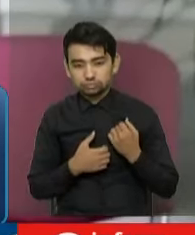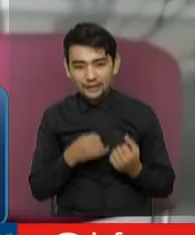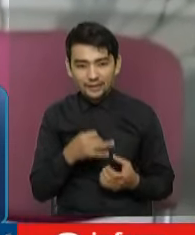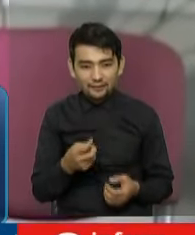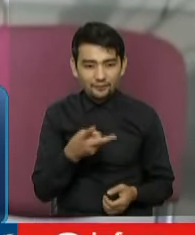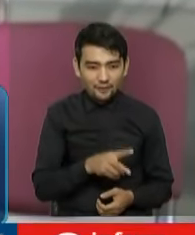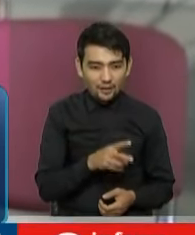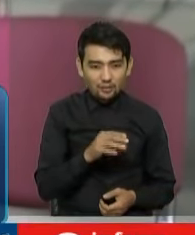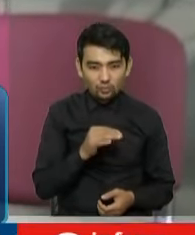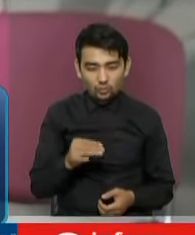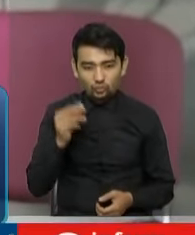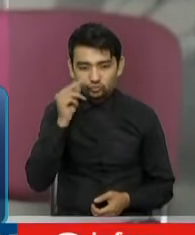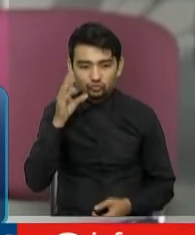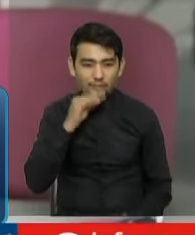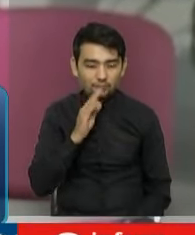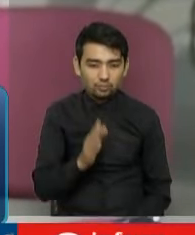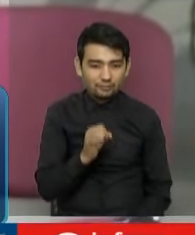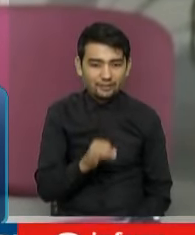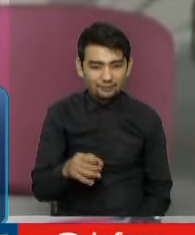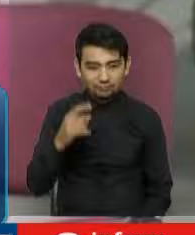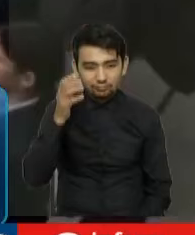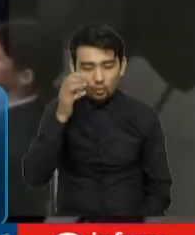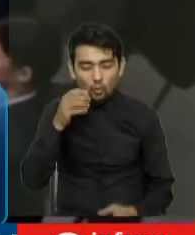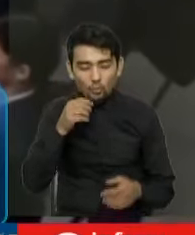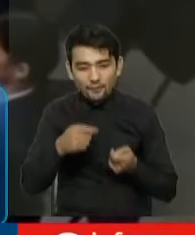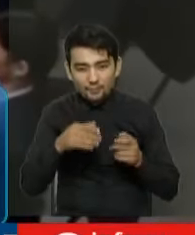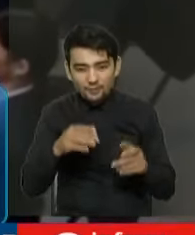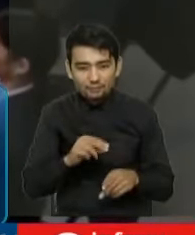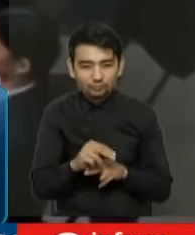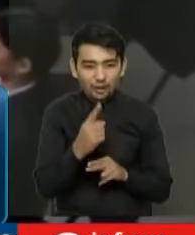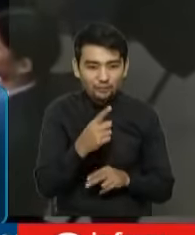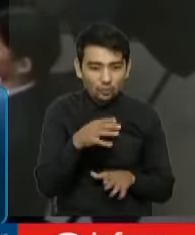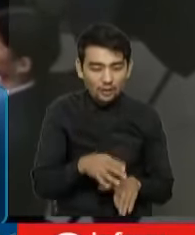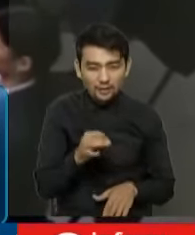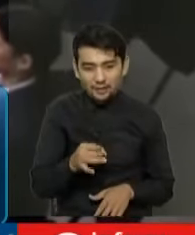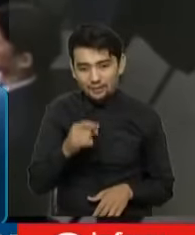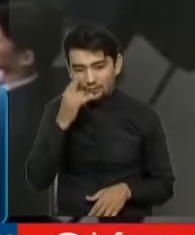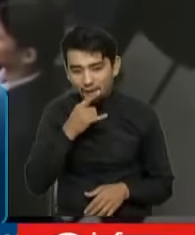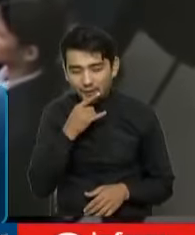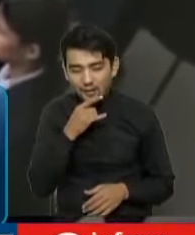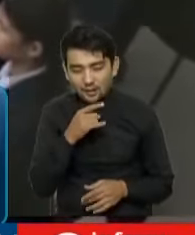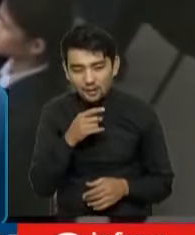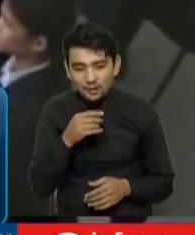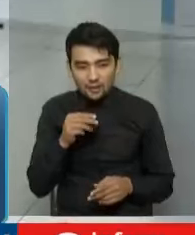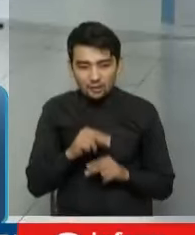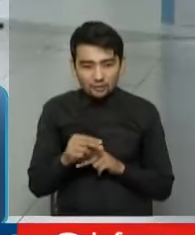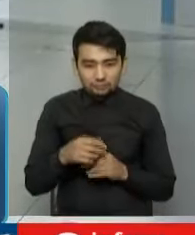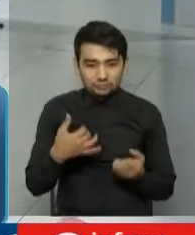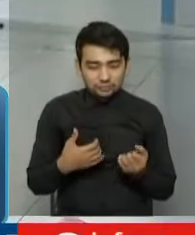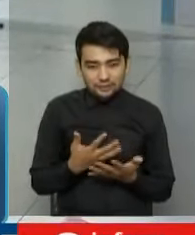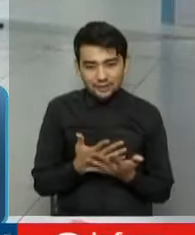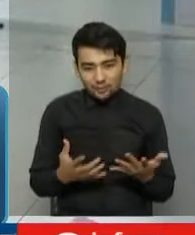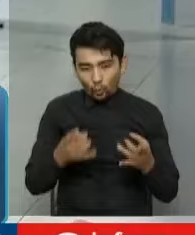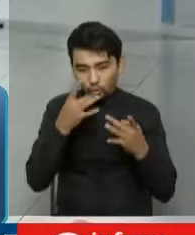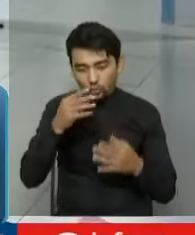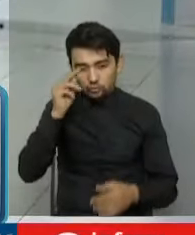күй үйреніп шығады деп отыр. Оның сөзінше, білім ордасы тек білім беріп қоймай, балаларды ұлттық өнерге де баулайды. Яғни мектепте